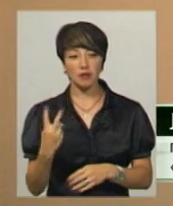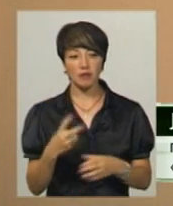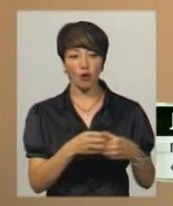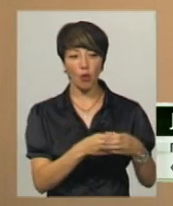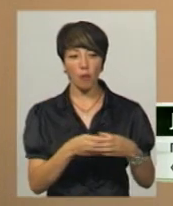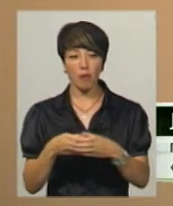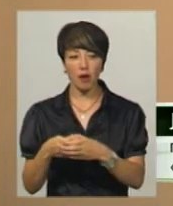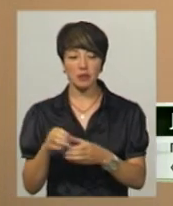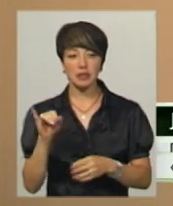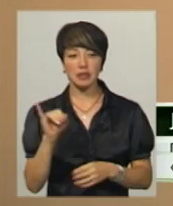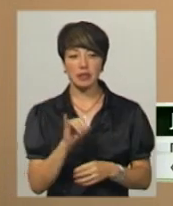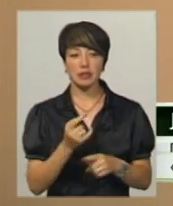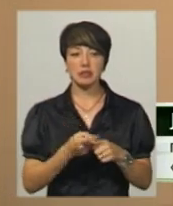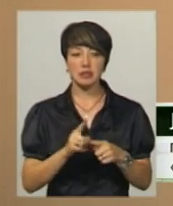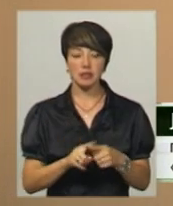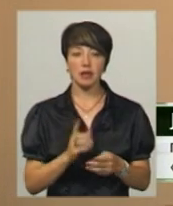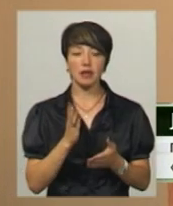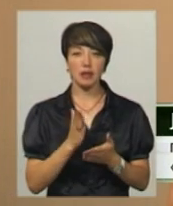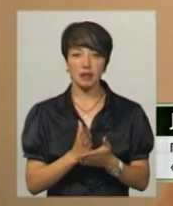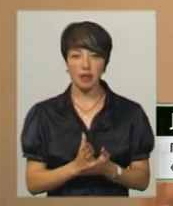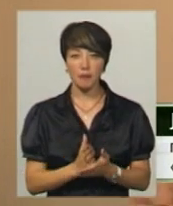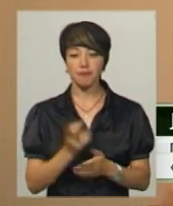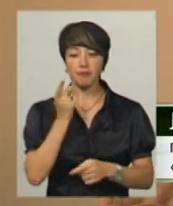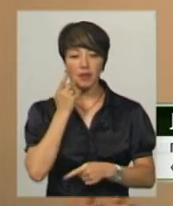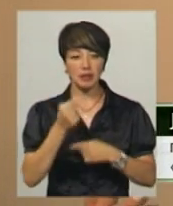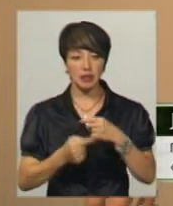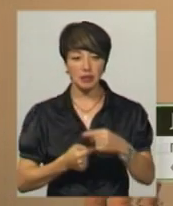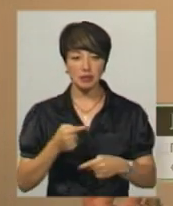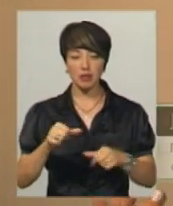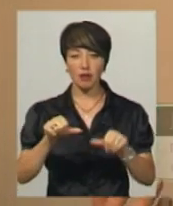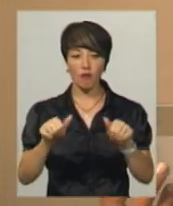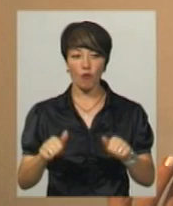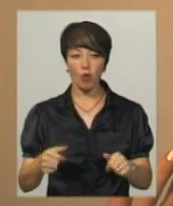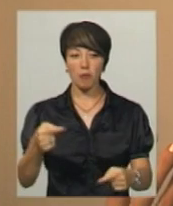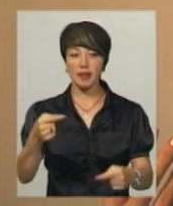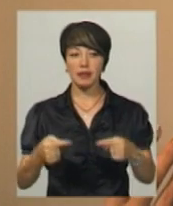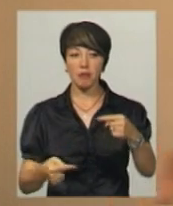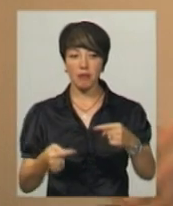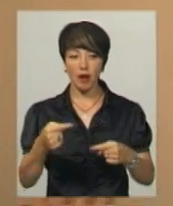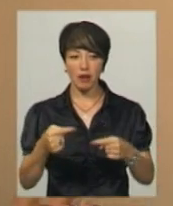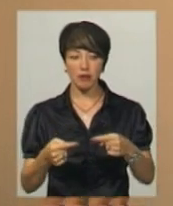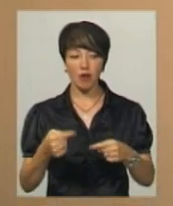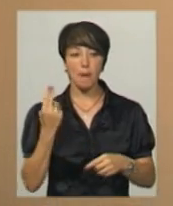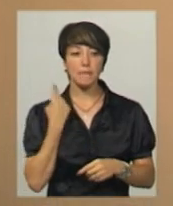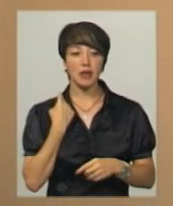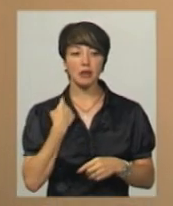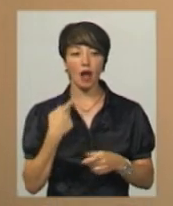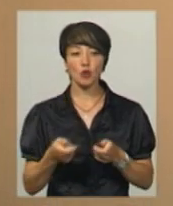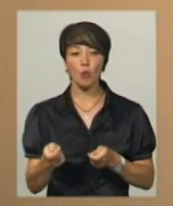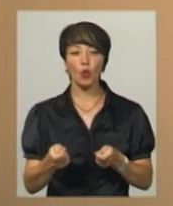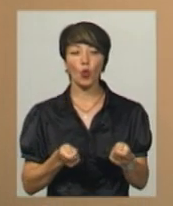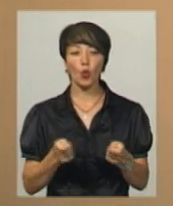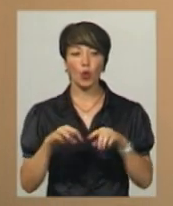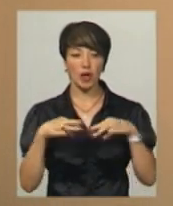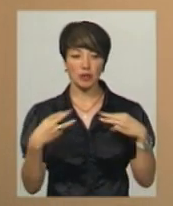команди, і, в принципі, це є класична така форма дебатів у британському уряді.